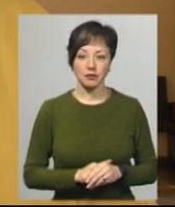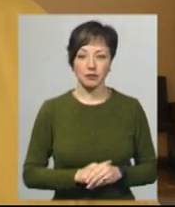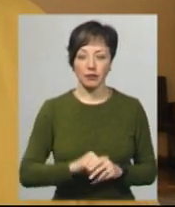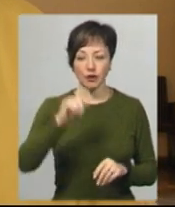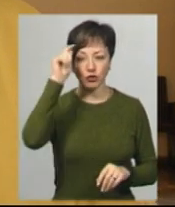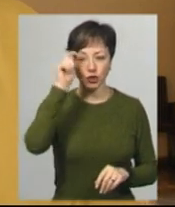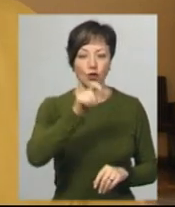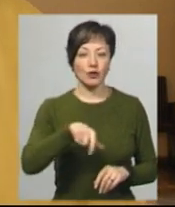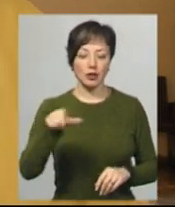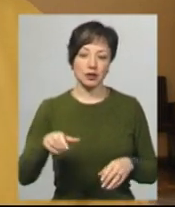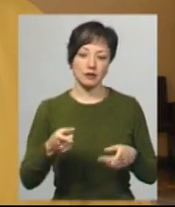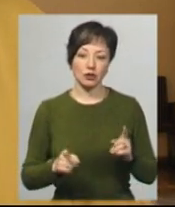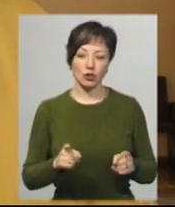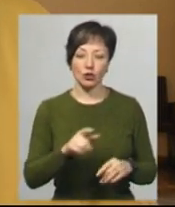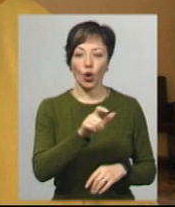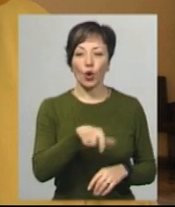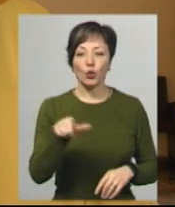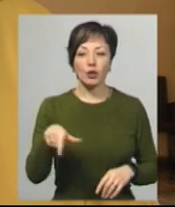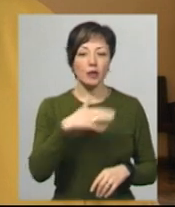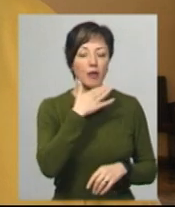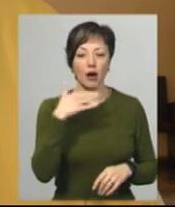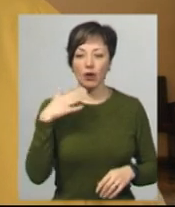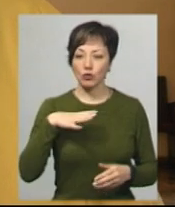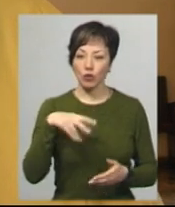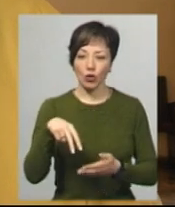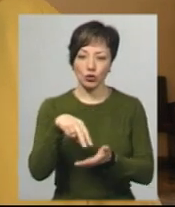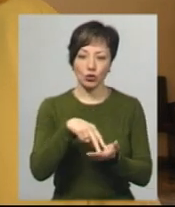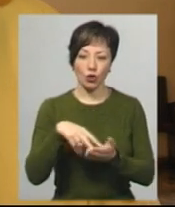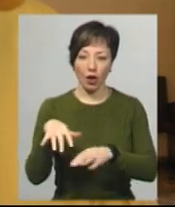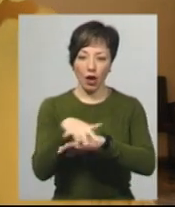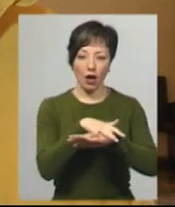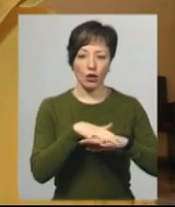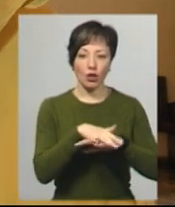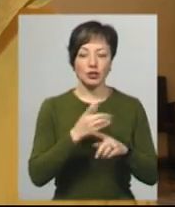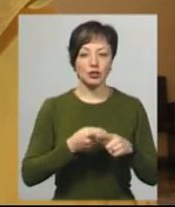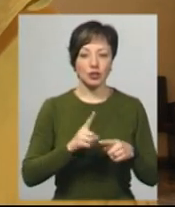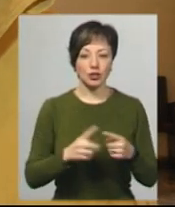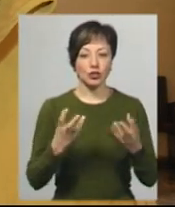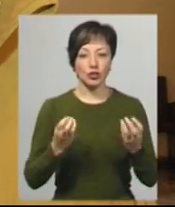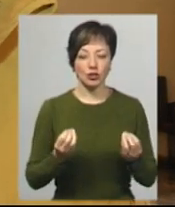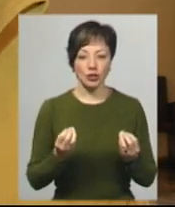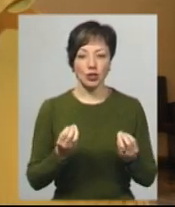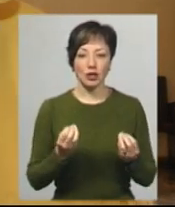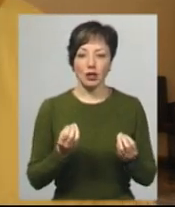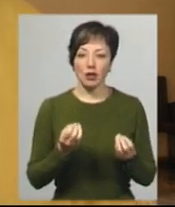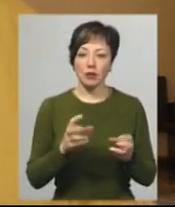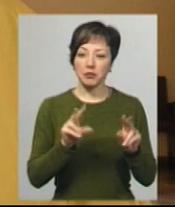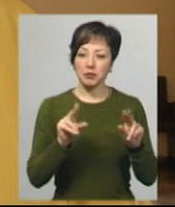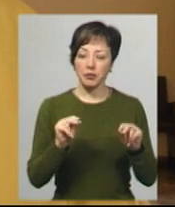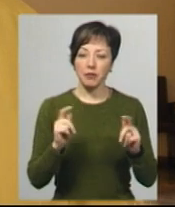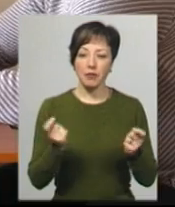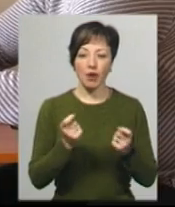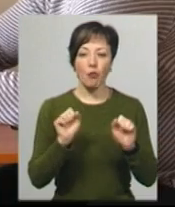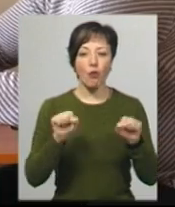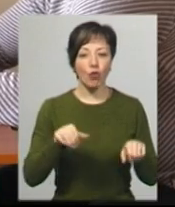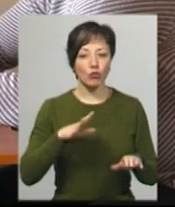чоловіки, звичайно. Людей було багато, стояло. Та що це ще, можна сказати, малою кров'ю обійшлося, могло бути набагато